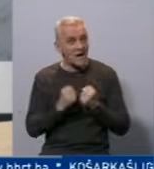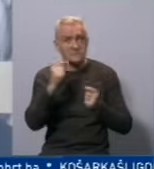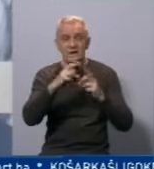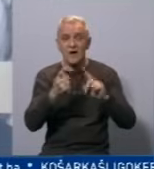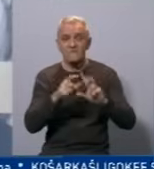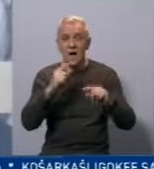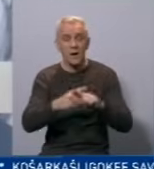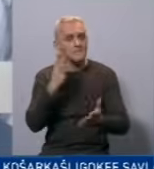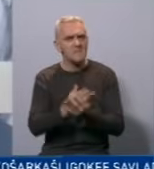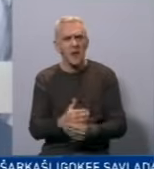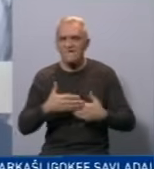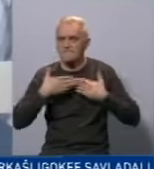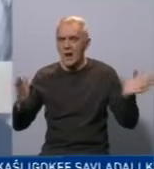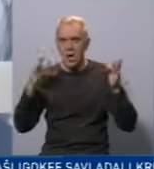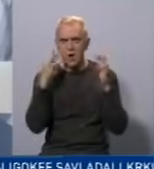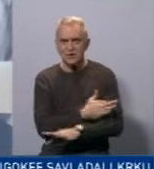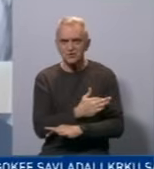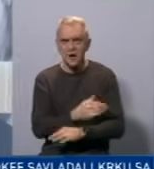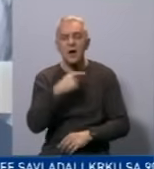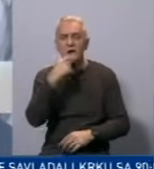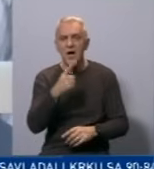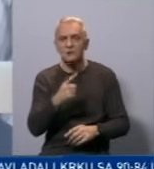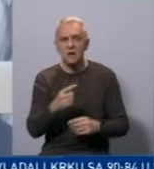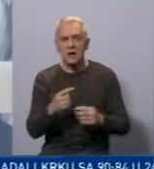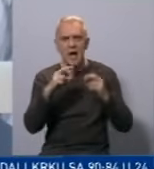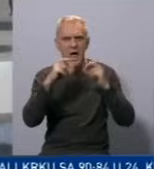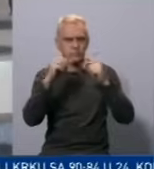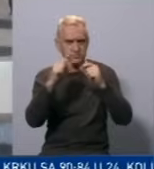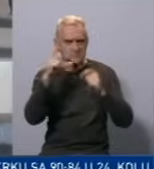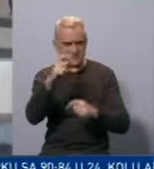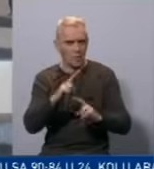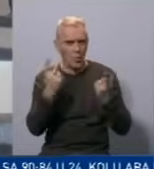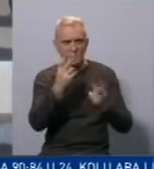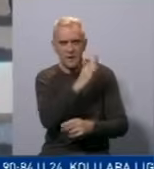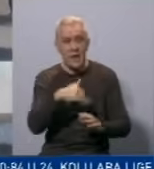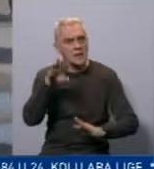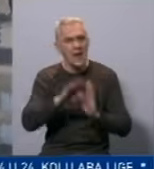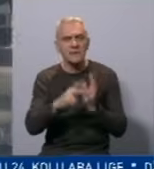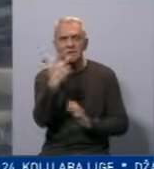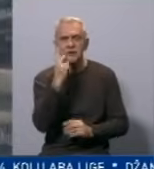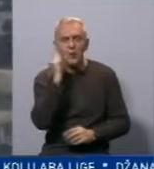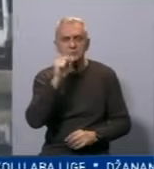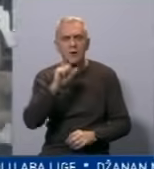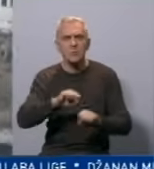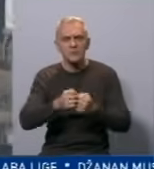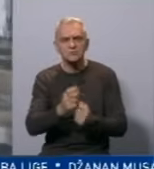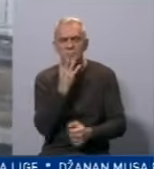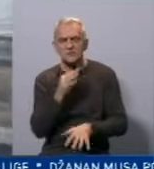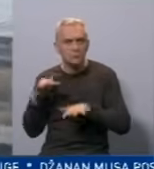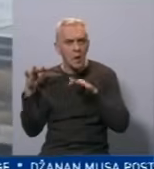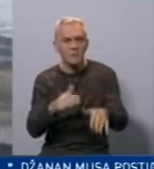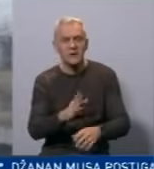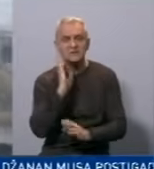Rafahu bila velika pogreška, rekla je Harris za američki ABC. Najmanje 3 osobe povrijeđene su u izraelskom napadu